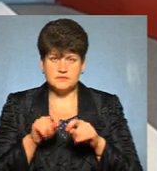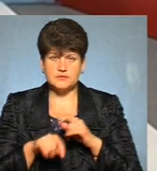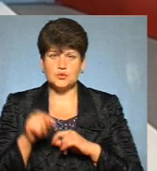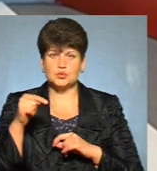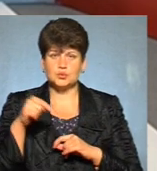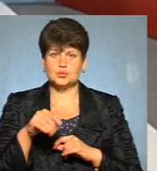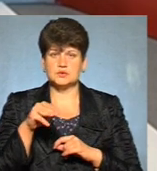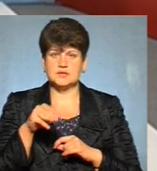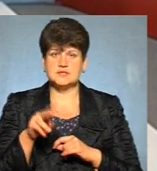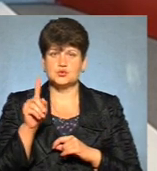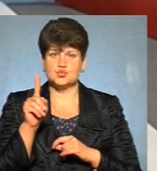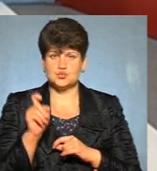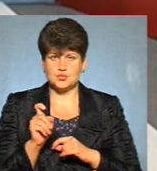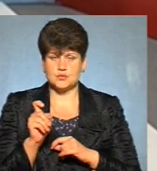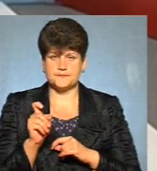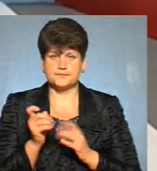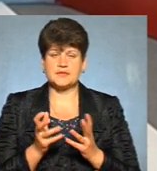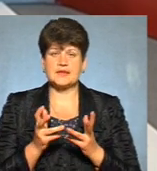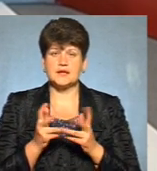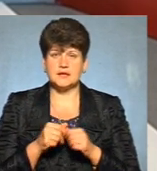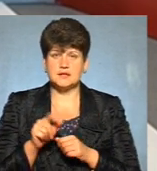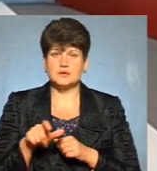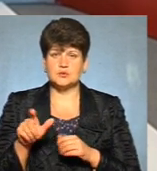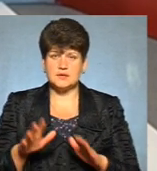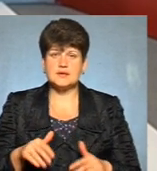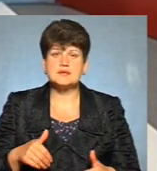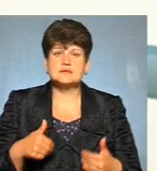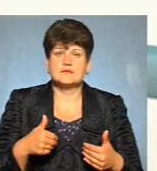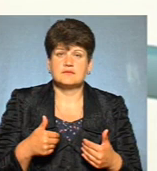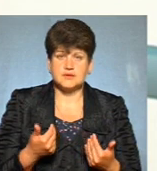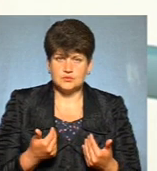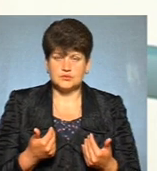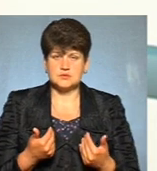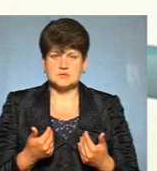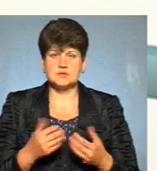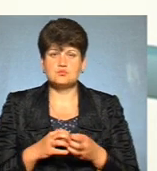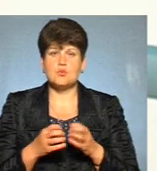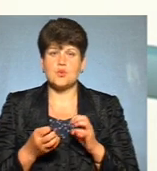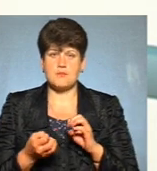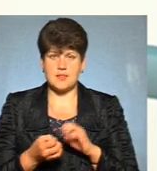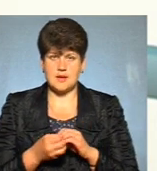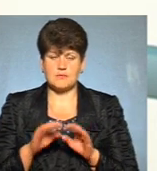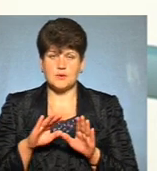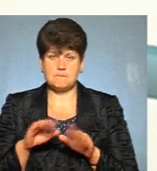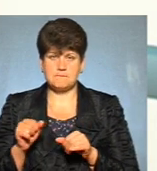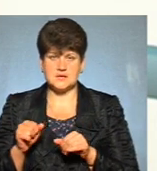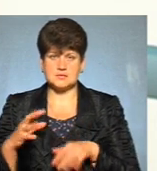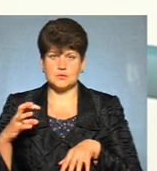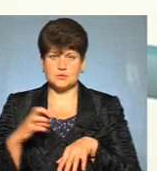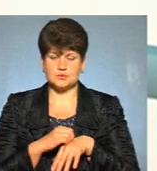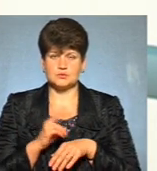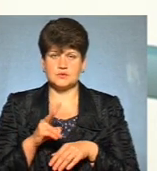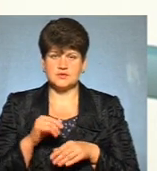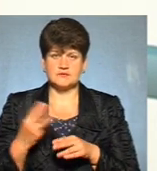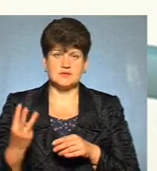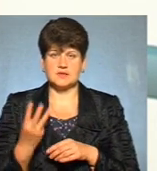1100. Тобто кількість людей, які звернулися до нас власне з проблемою після нападу кліща, втричі